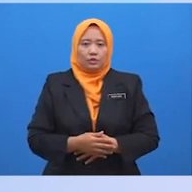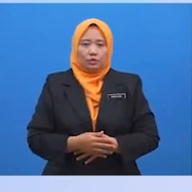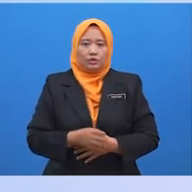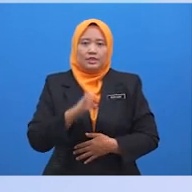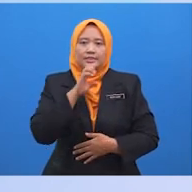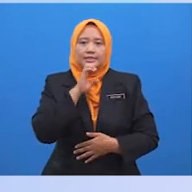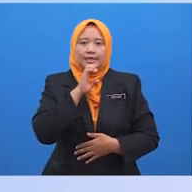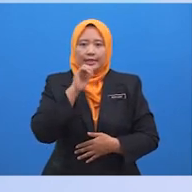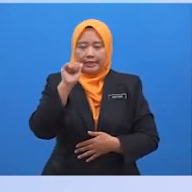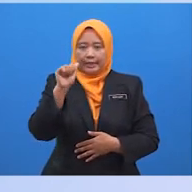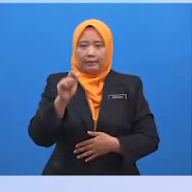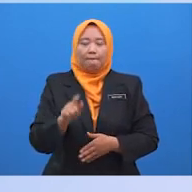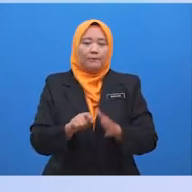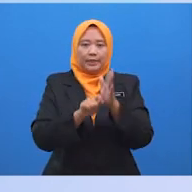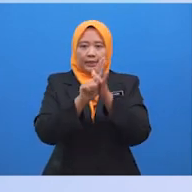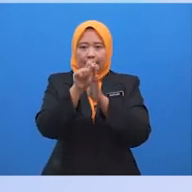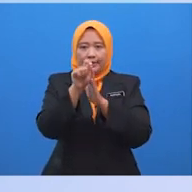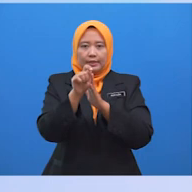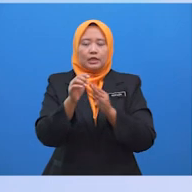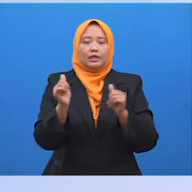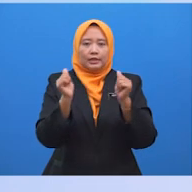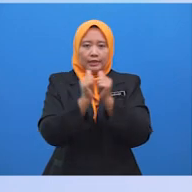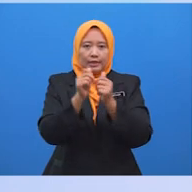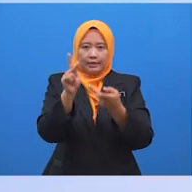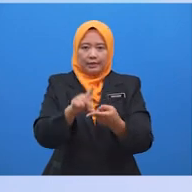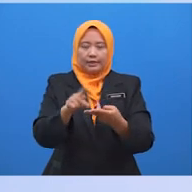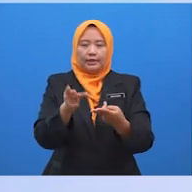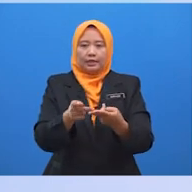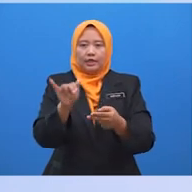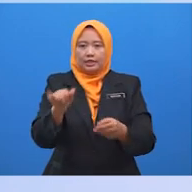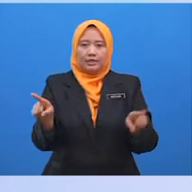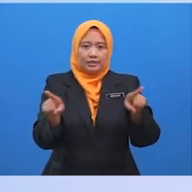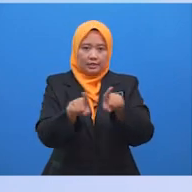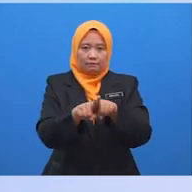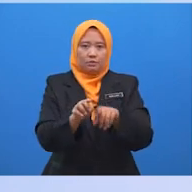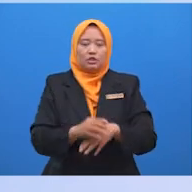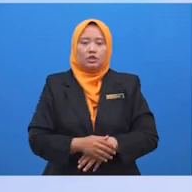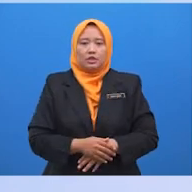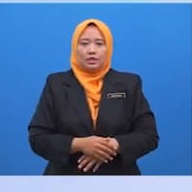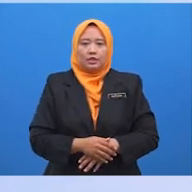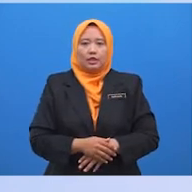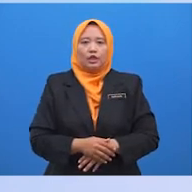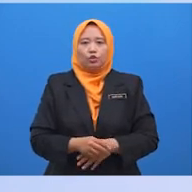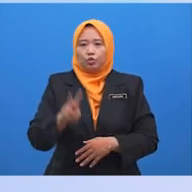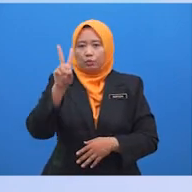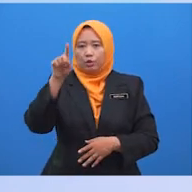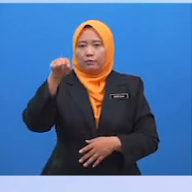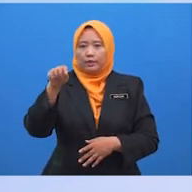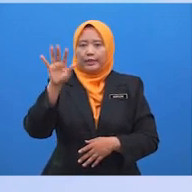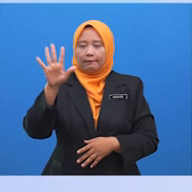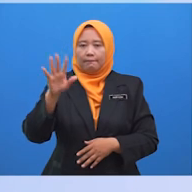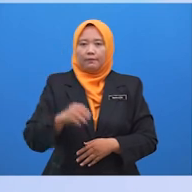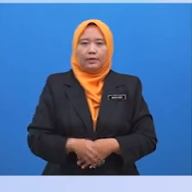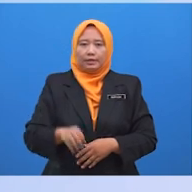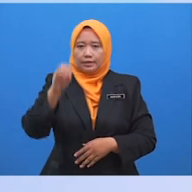B meningkat dengan kadar yang sama, iaitu 2.5 darjah